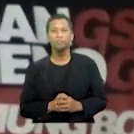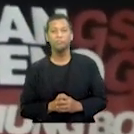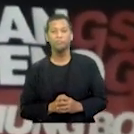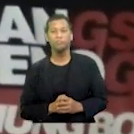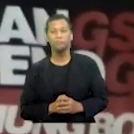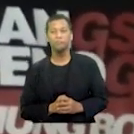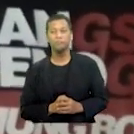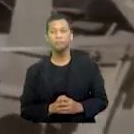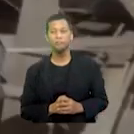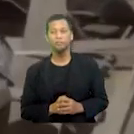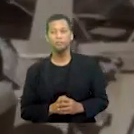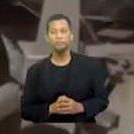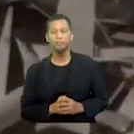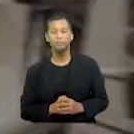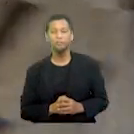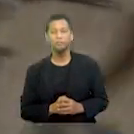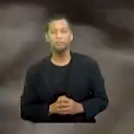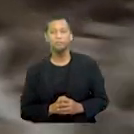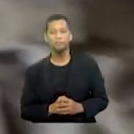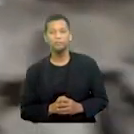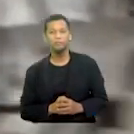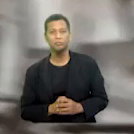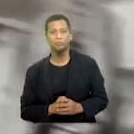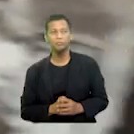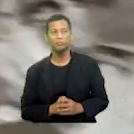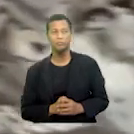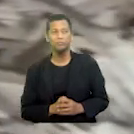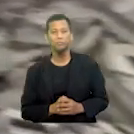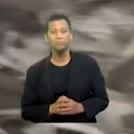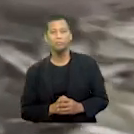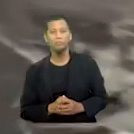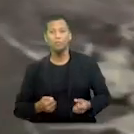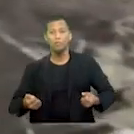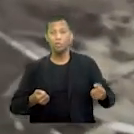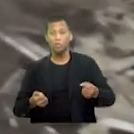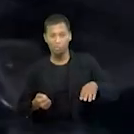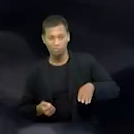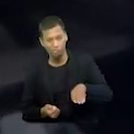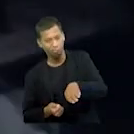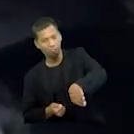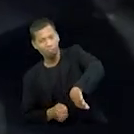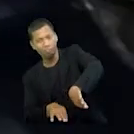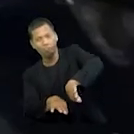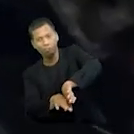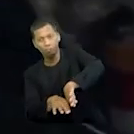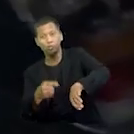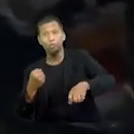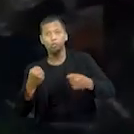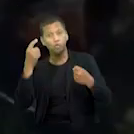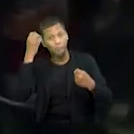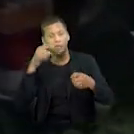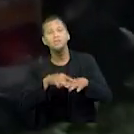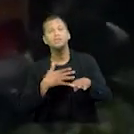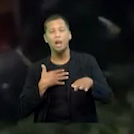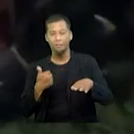bergeser atau beralih ke sebelah kanan ini. Meski truk terguling, supir truk selamat. Polisi masih memeriksa supir truk di